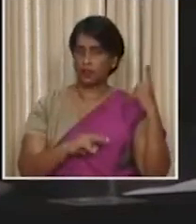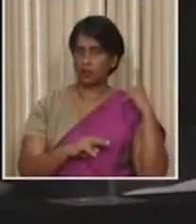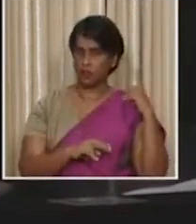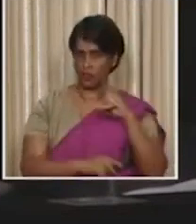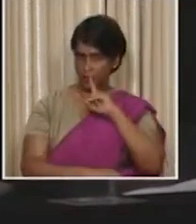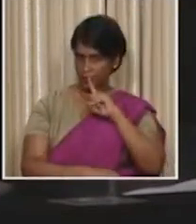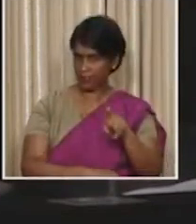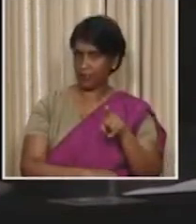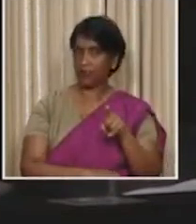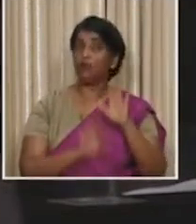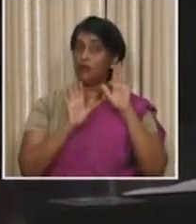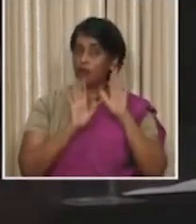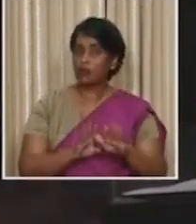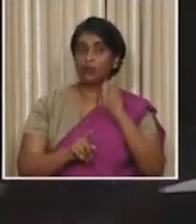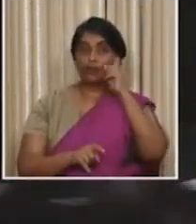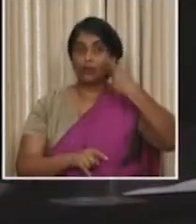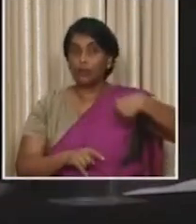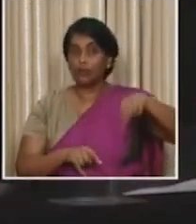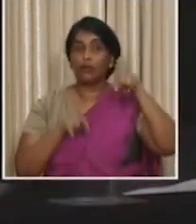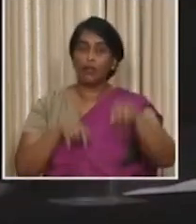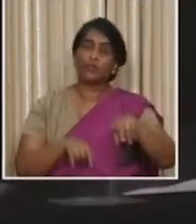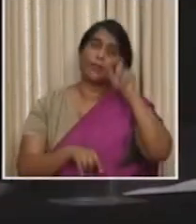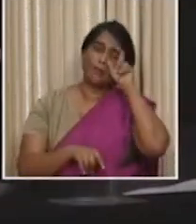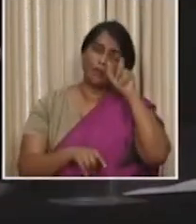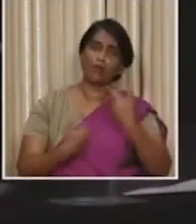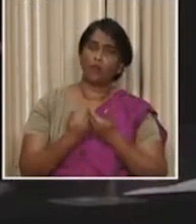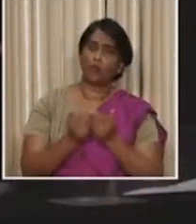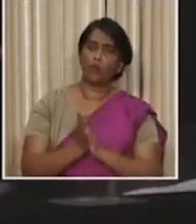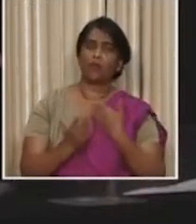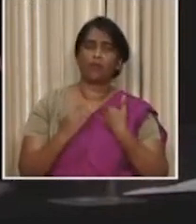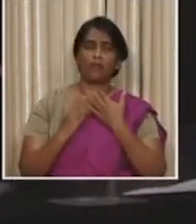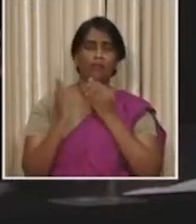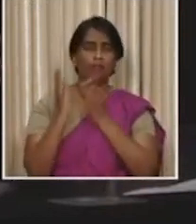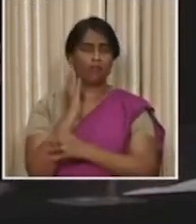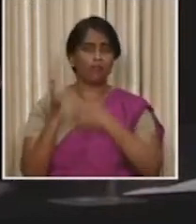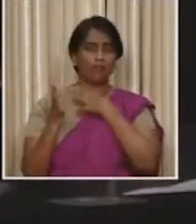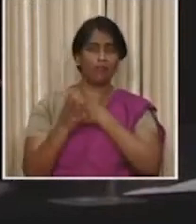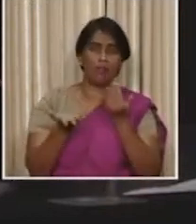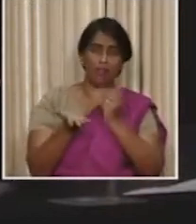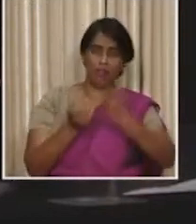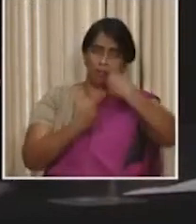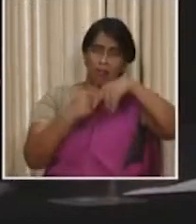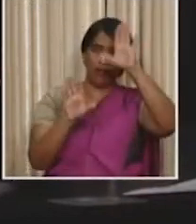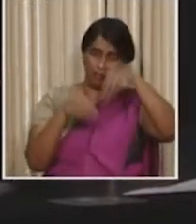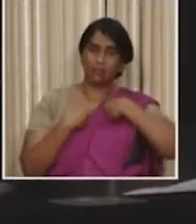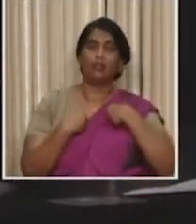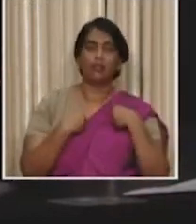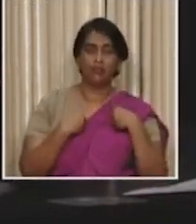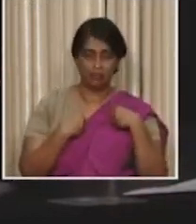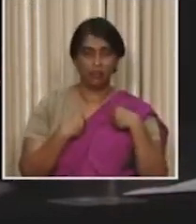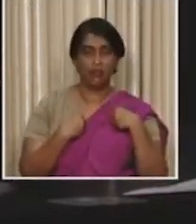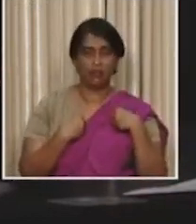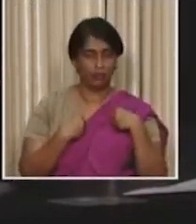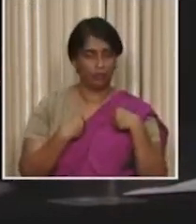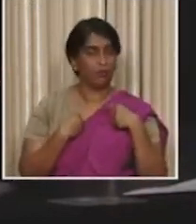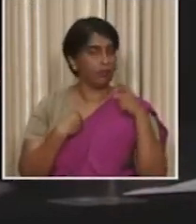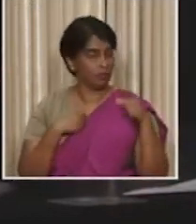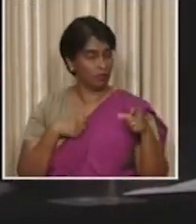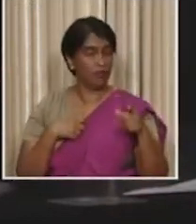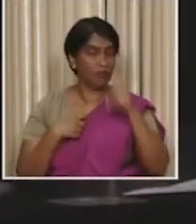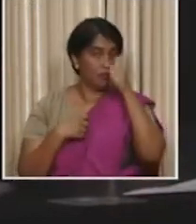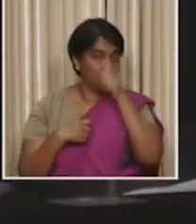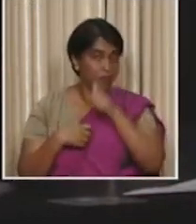காத்திருக்கிறார்கள், தங்களுடைய சொத்துக்கள் கிடைக்கும் என்ற ஆவலோடு. ஆகவே இந்த நாட்டில் இந்த ஊழலுக்கு என்ன நியாயம்? யார் இதனை விசாரிக்க